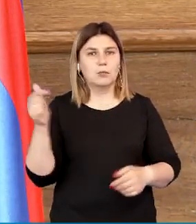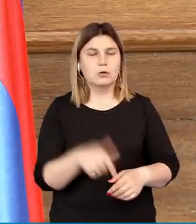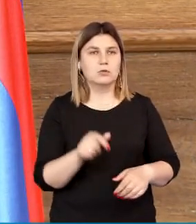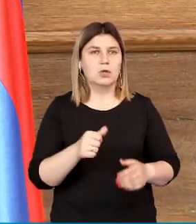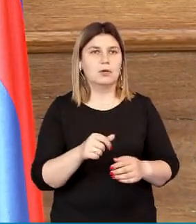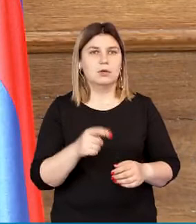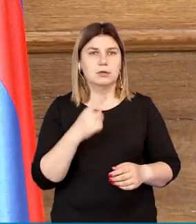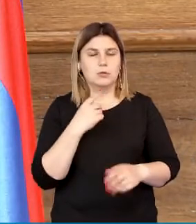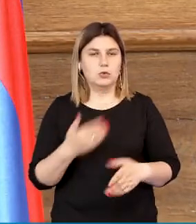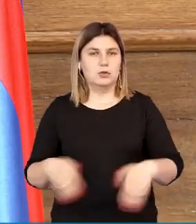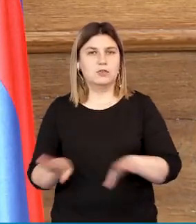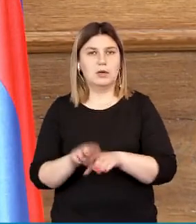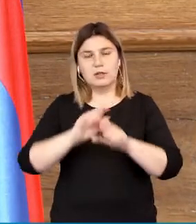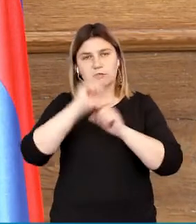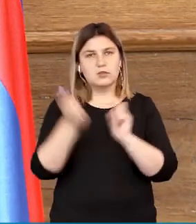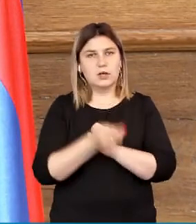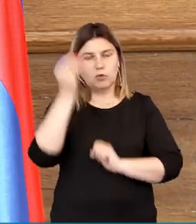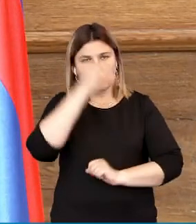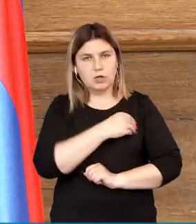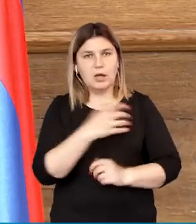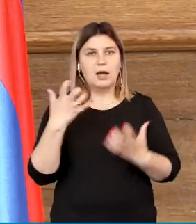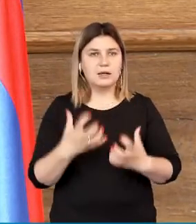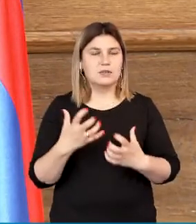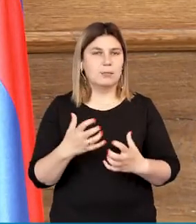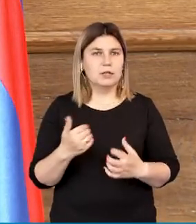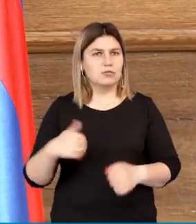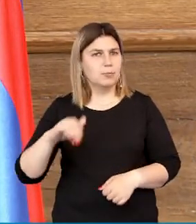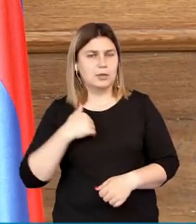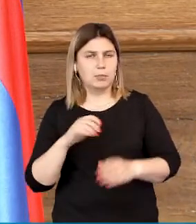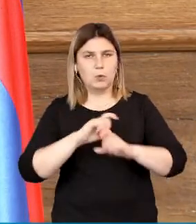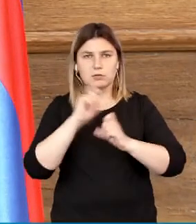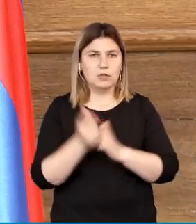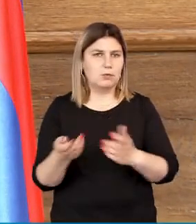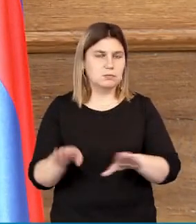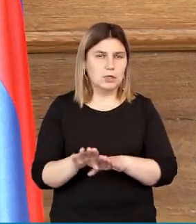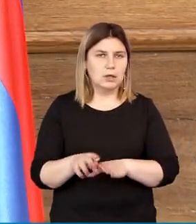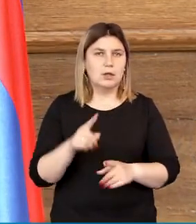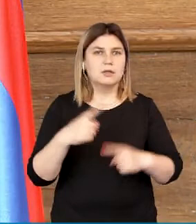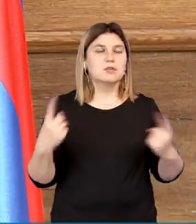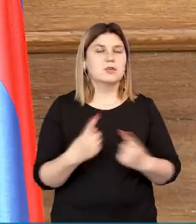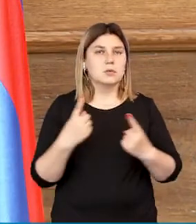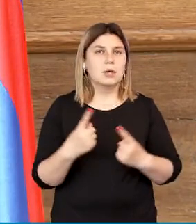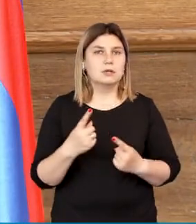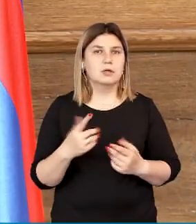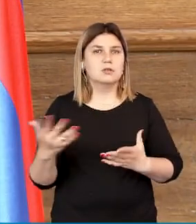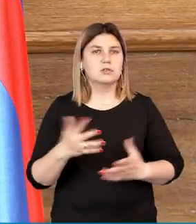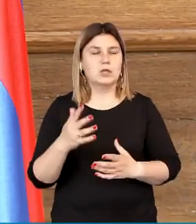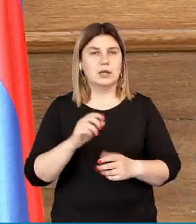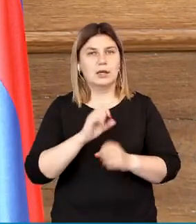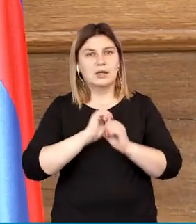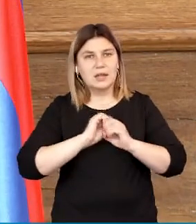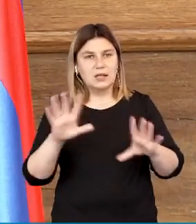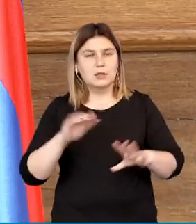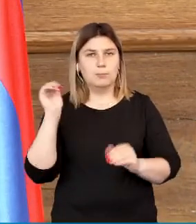wyłączać całą szkołę, a chcemy tego uniknąć, chcemy doprowadzić do sytuacji, gdzie w sposób czytelny, jasny